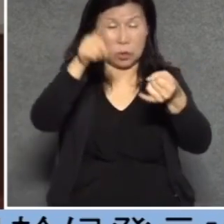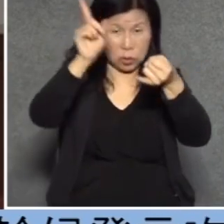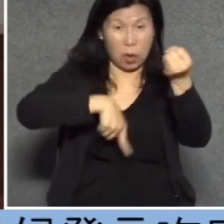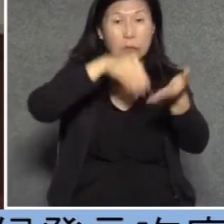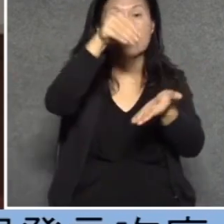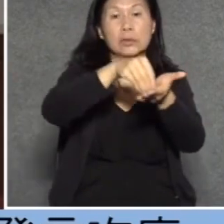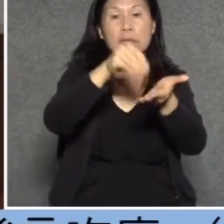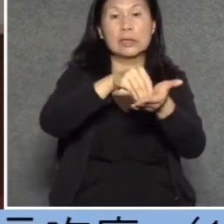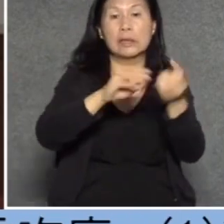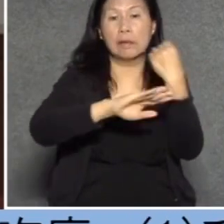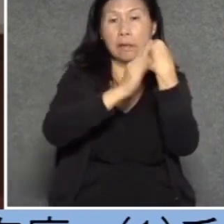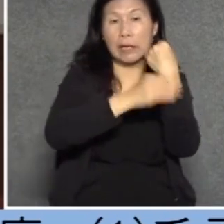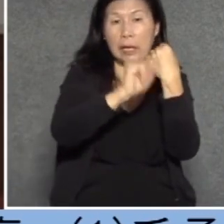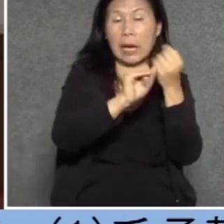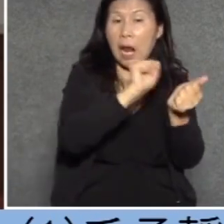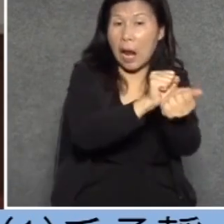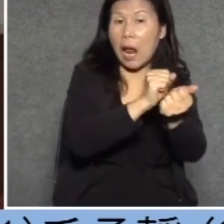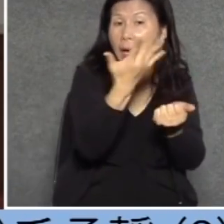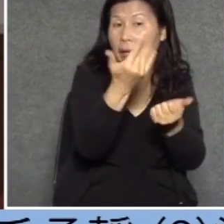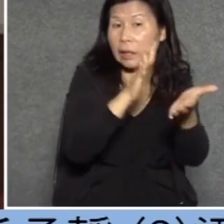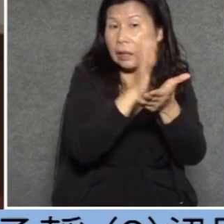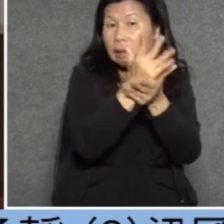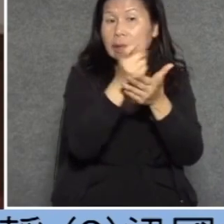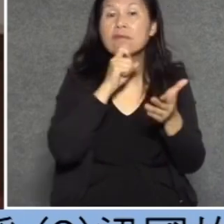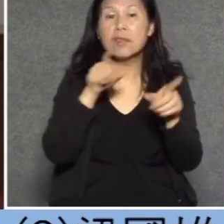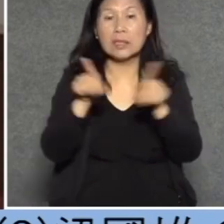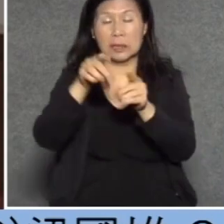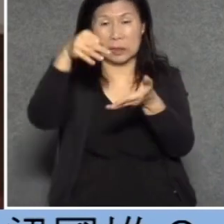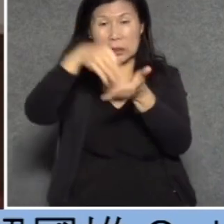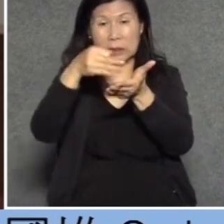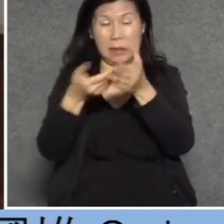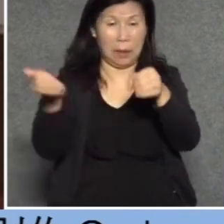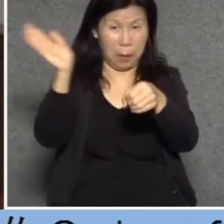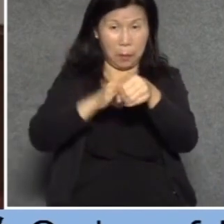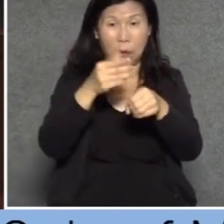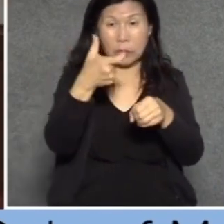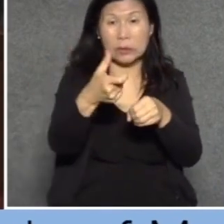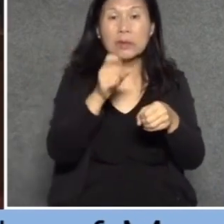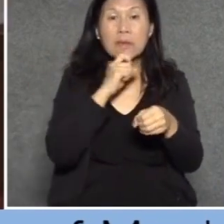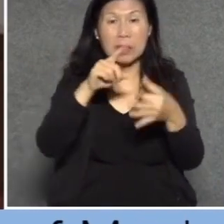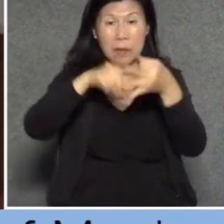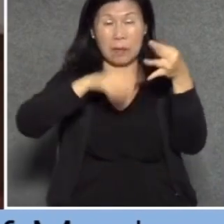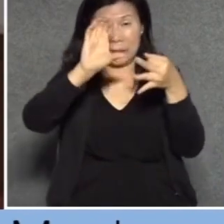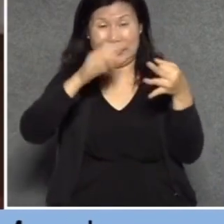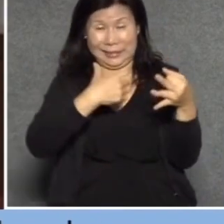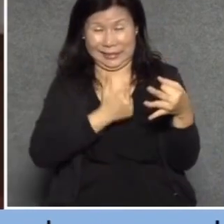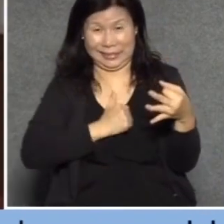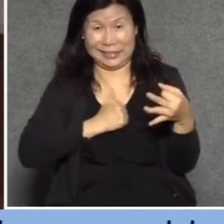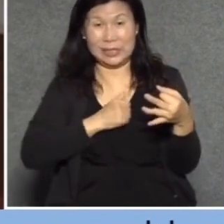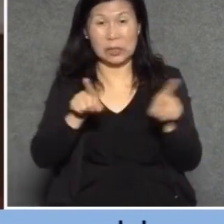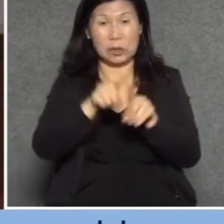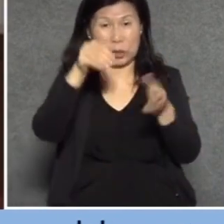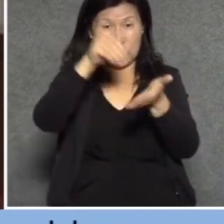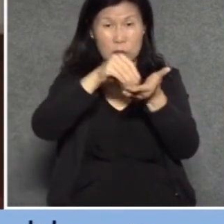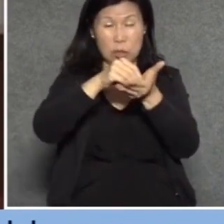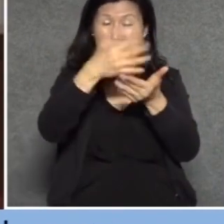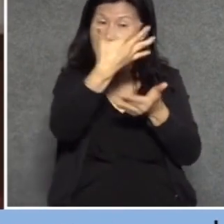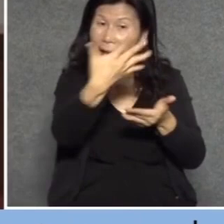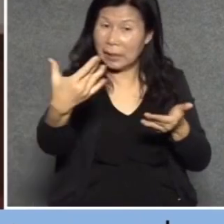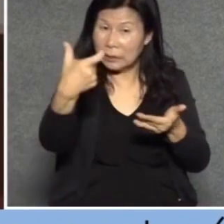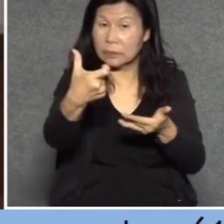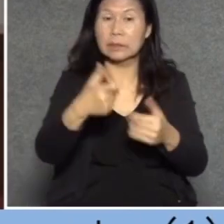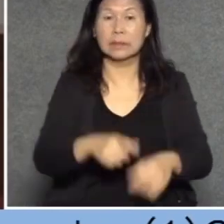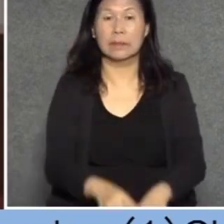嘛？你揾佢參與釐定補償金額，然後陳家強話啊，我定呢啲金額嘅時候咧，我就